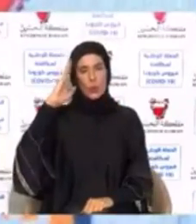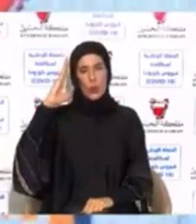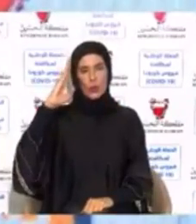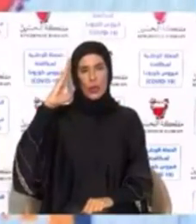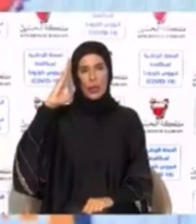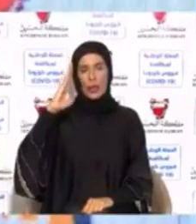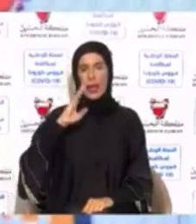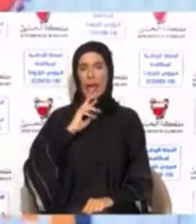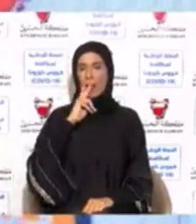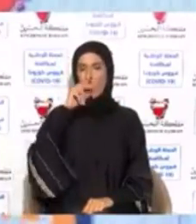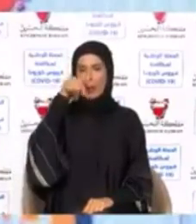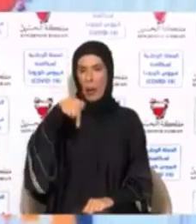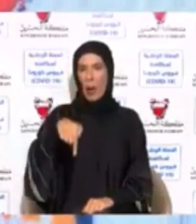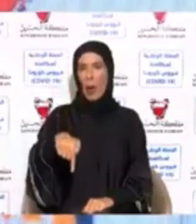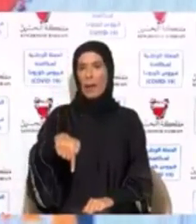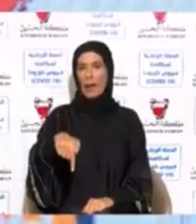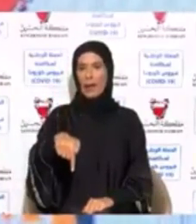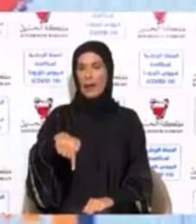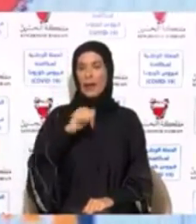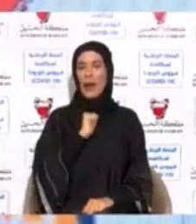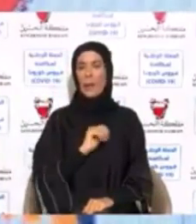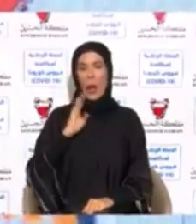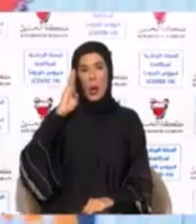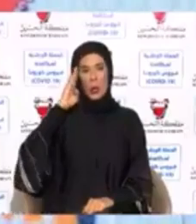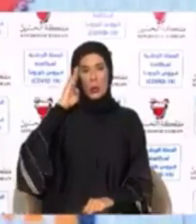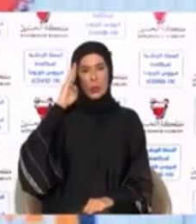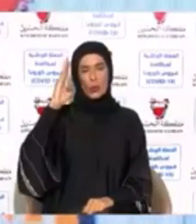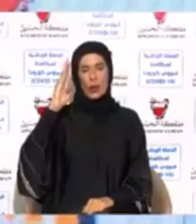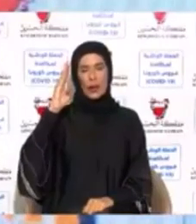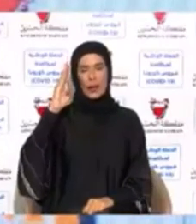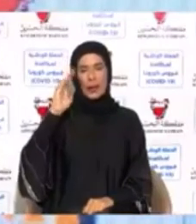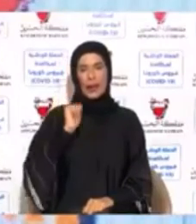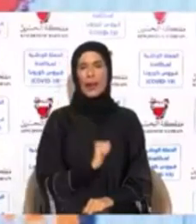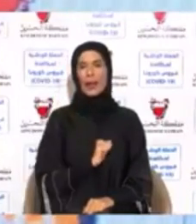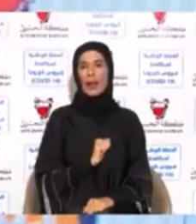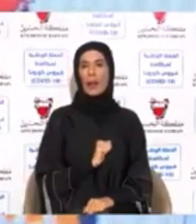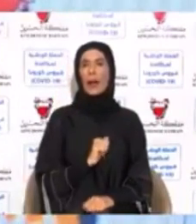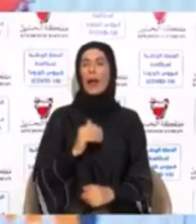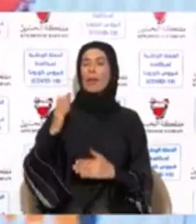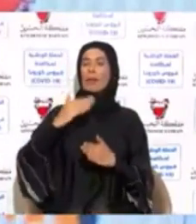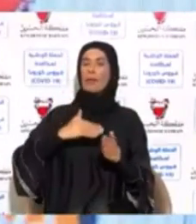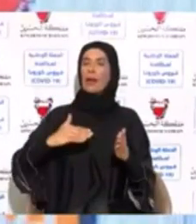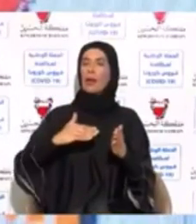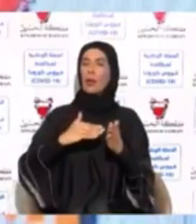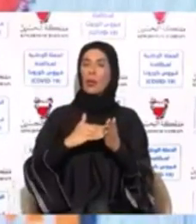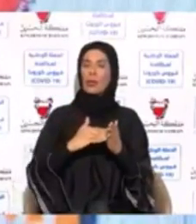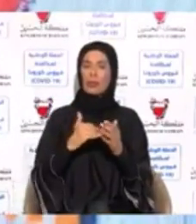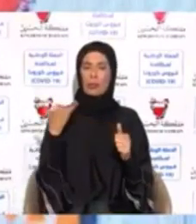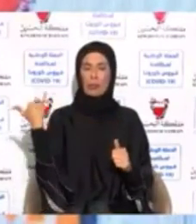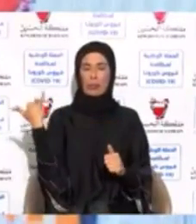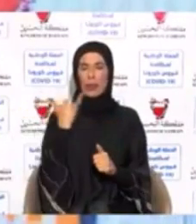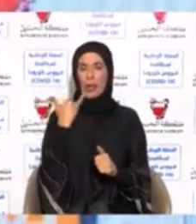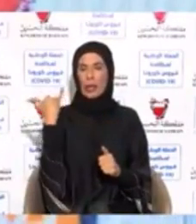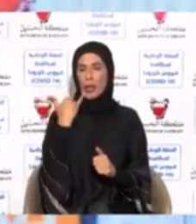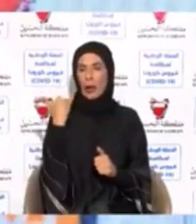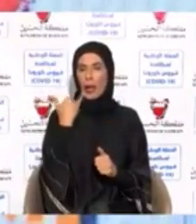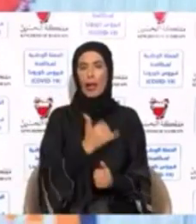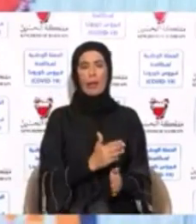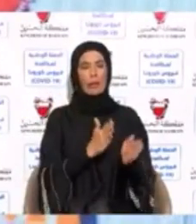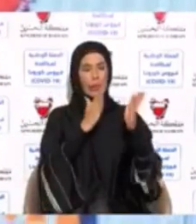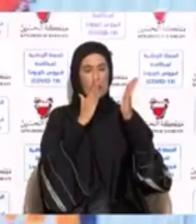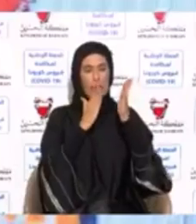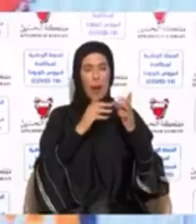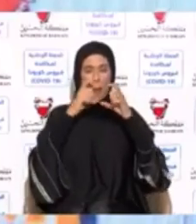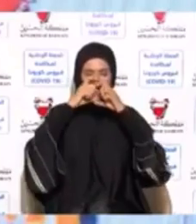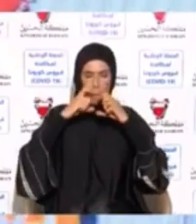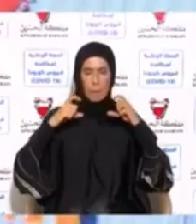للسادة المتحدثين على ما تفضلوا به، كما أشكركم على المتابعة مشاهدينا الكرام. قبل الختام ننوه إلى ضرورة اتباع